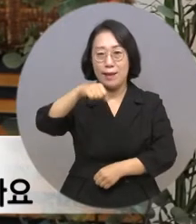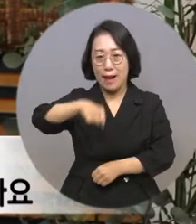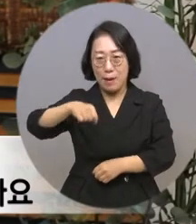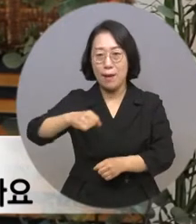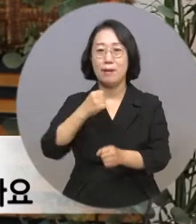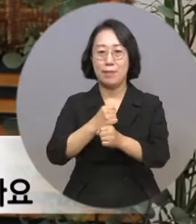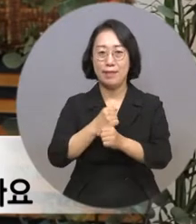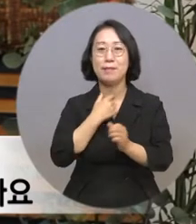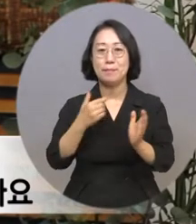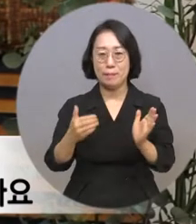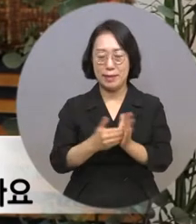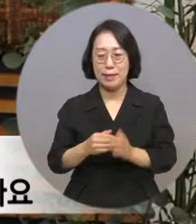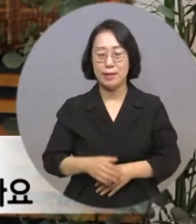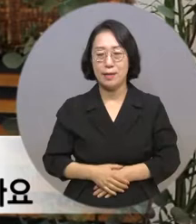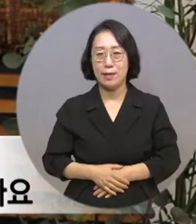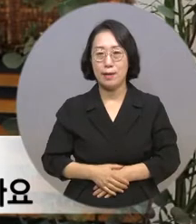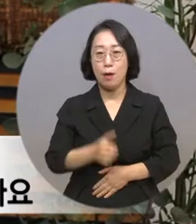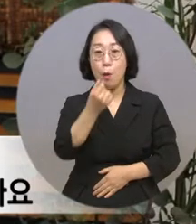하게 되었습니다.